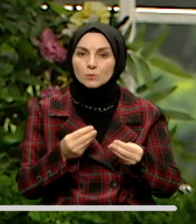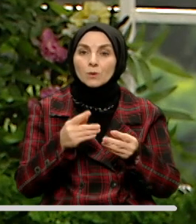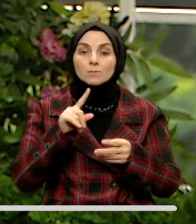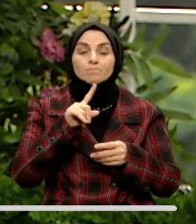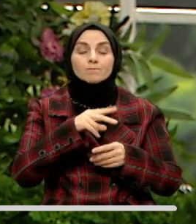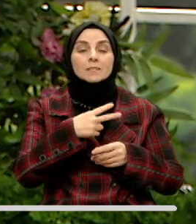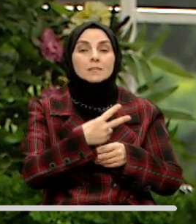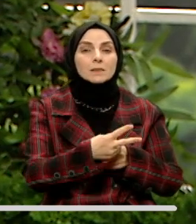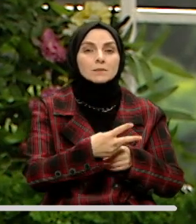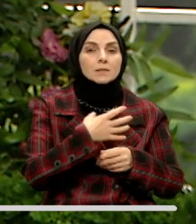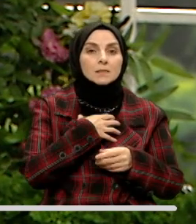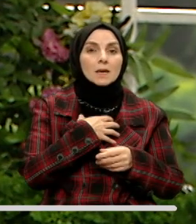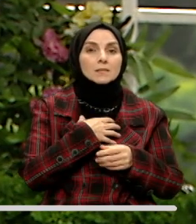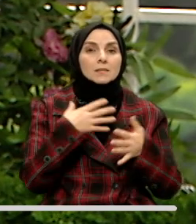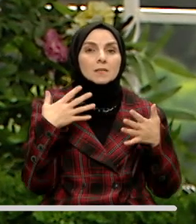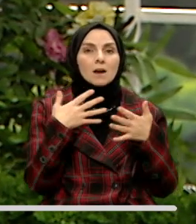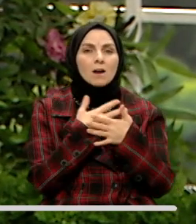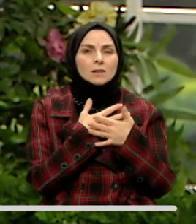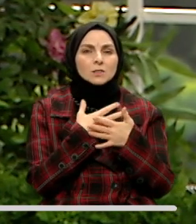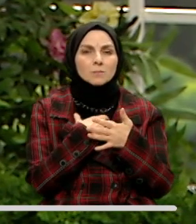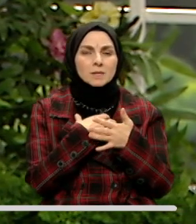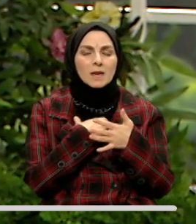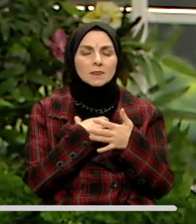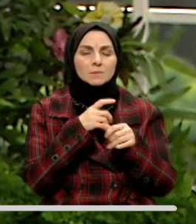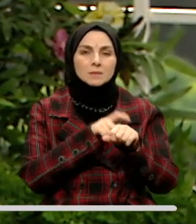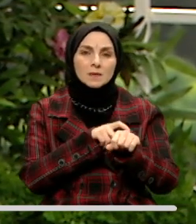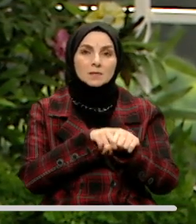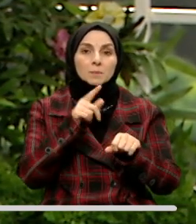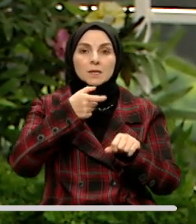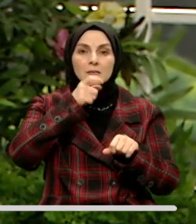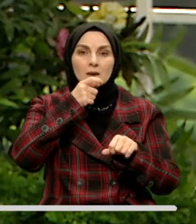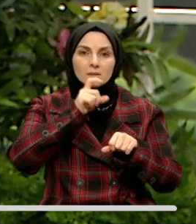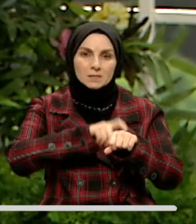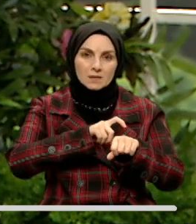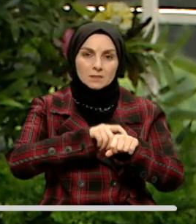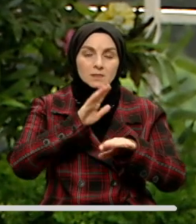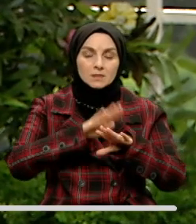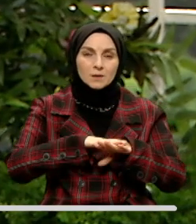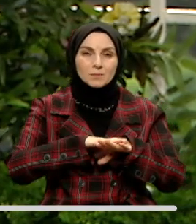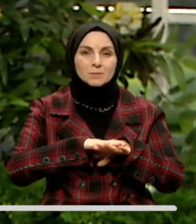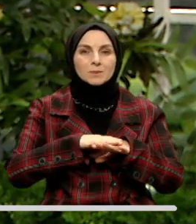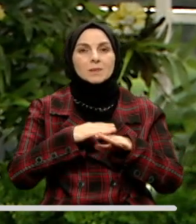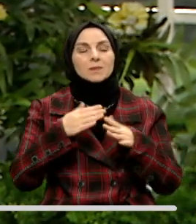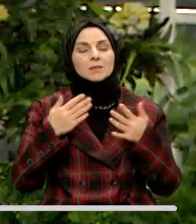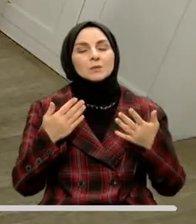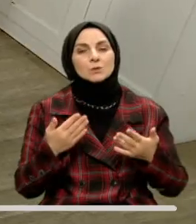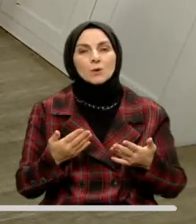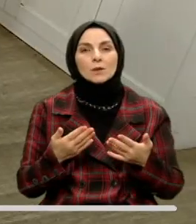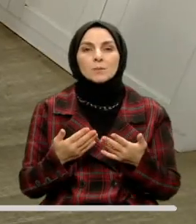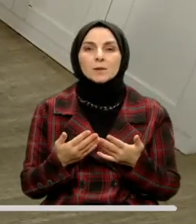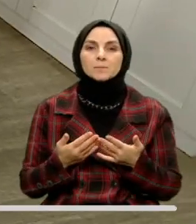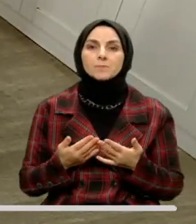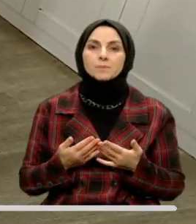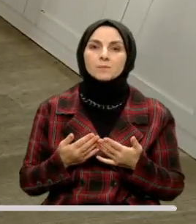kendilerine şöyle bir akşamları bir kendim saati, bir kahve saati yapıp şöyle bir omuzlarına iyi gidiyorsun, hadi